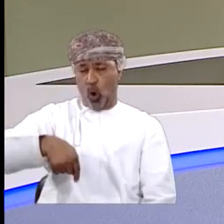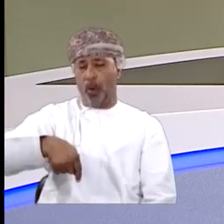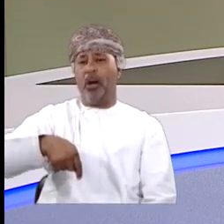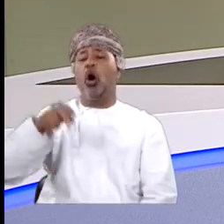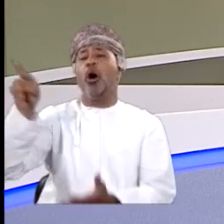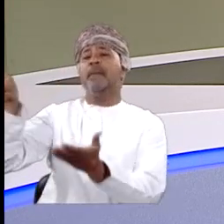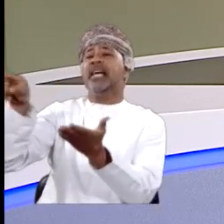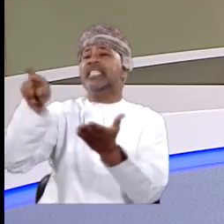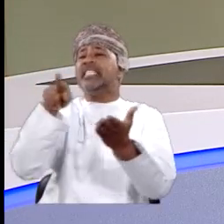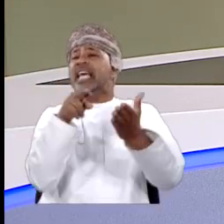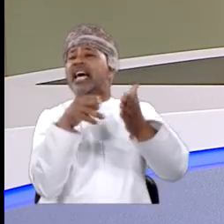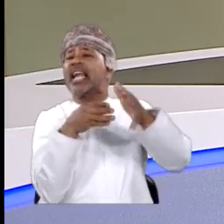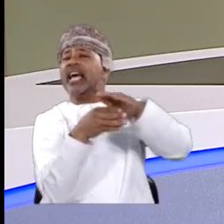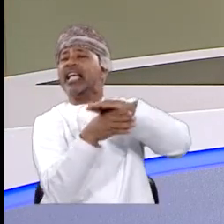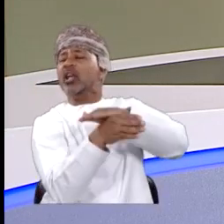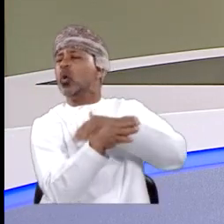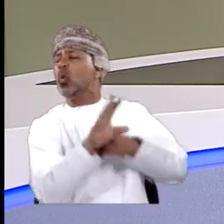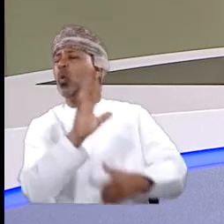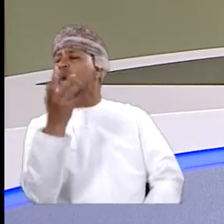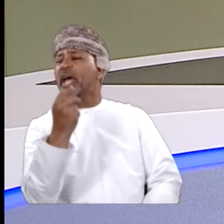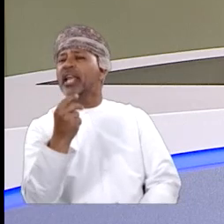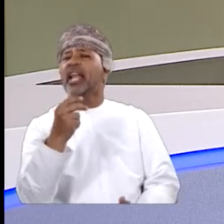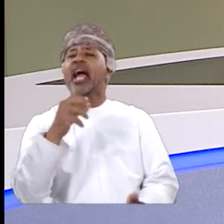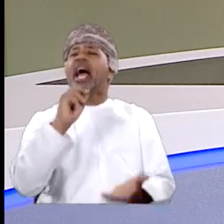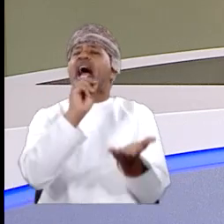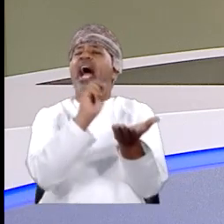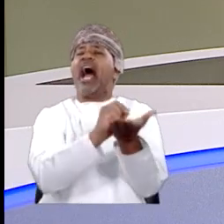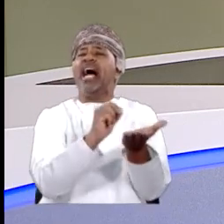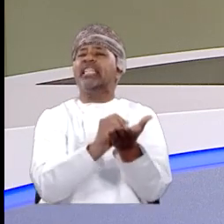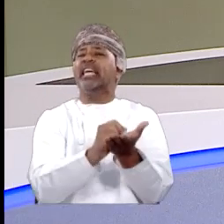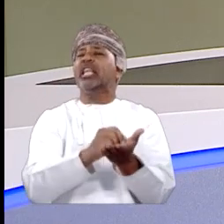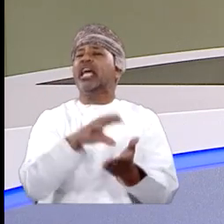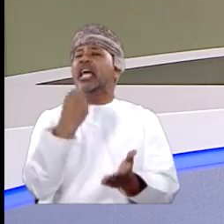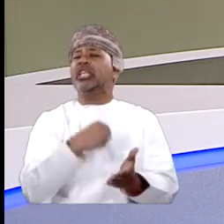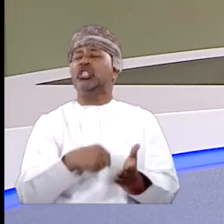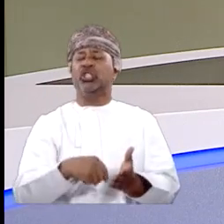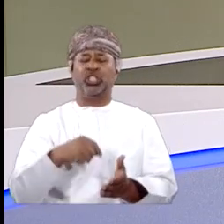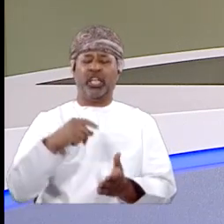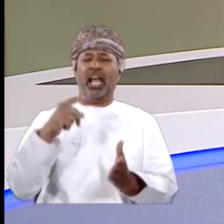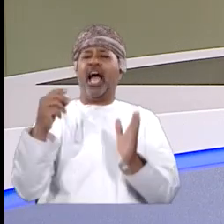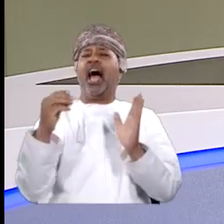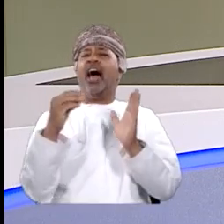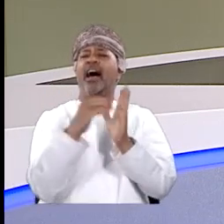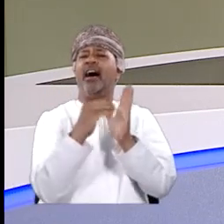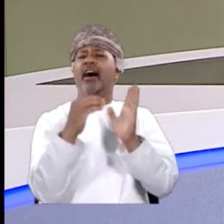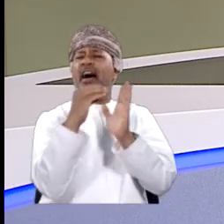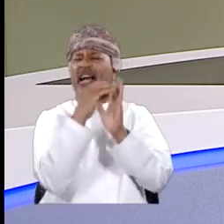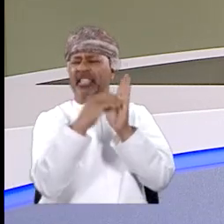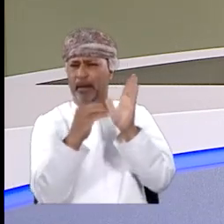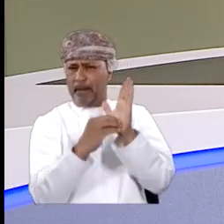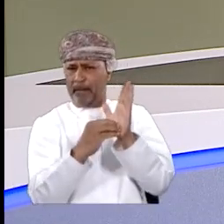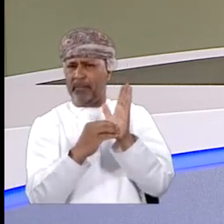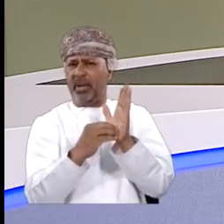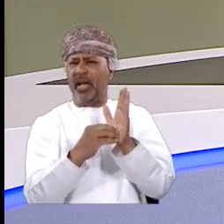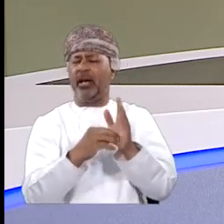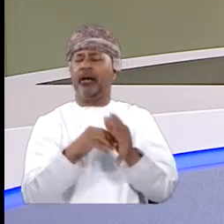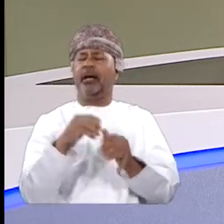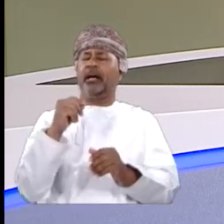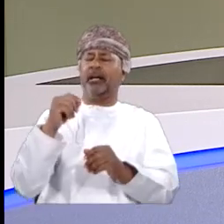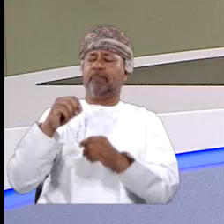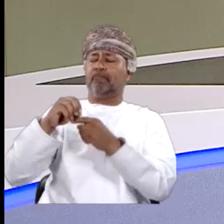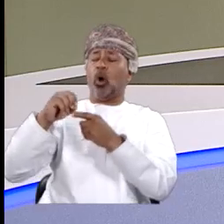بزياره ساميه كريمه لقاعده ادم الجويه بسلاح الجو السلطاني العماني وكان